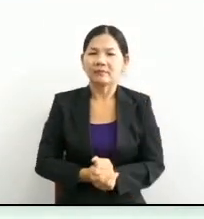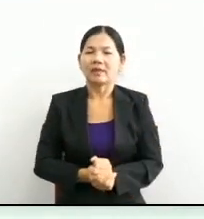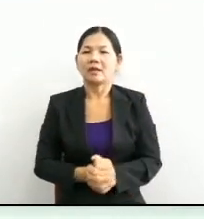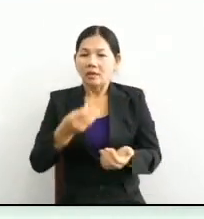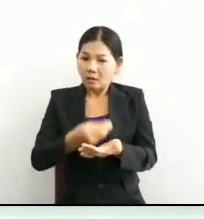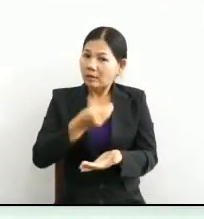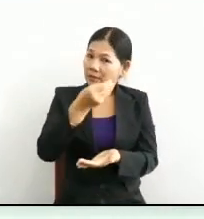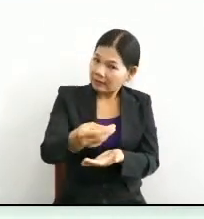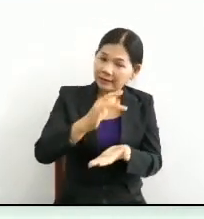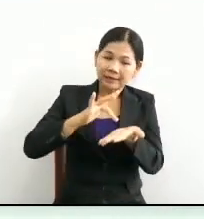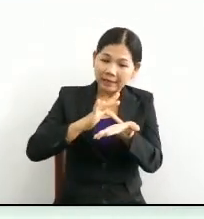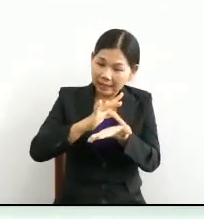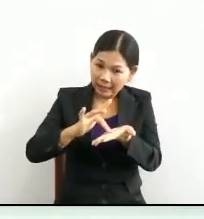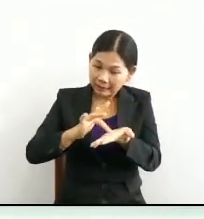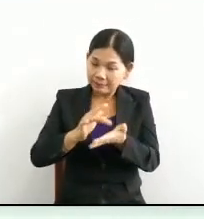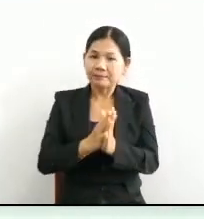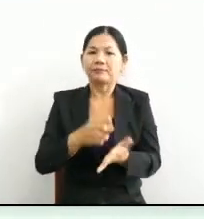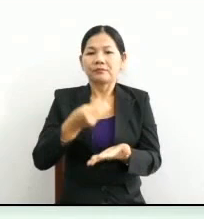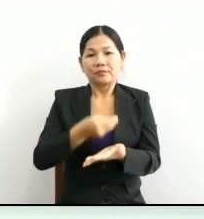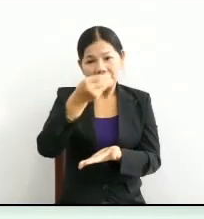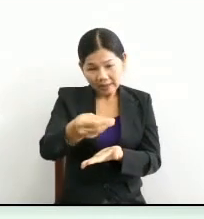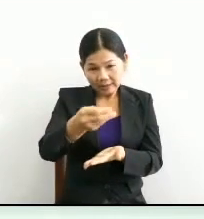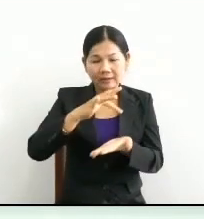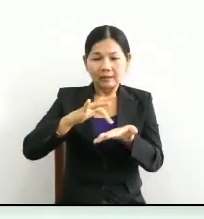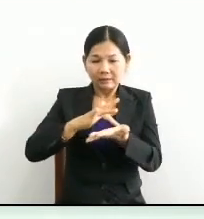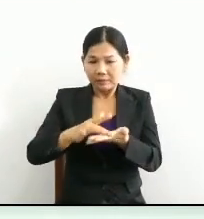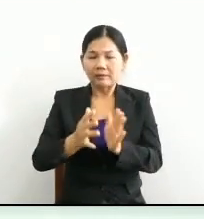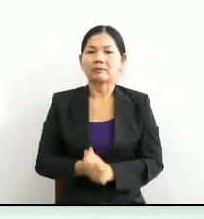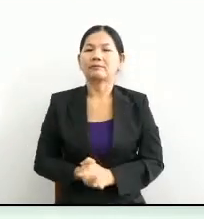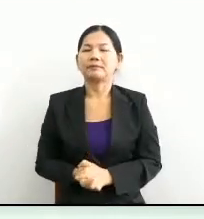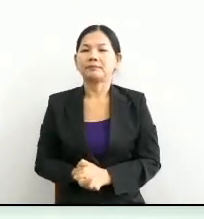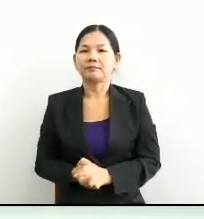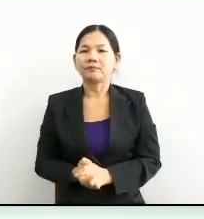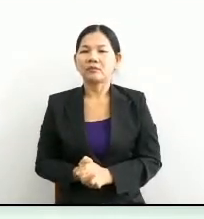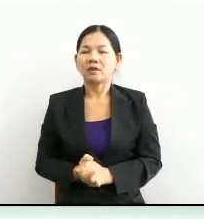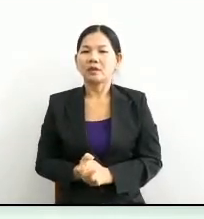tình thầm chắc có tên tí bất tình thầm cho là bởi có tên thầm